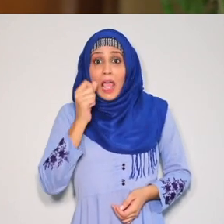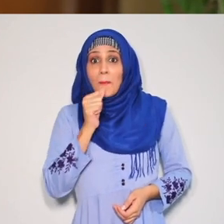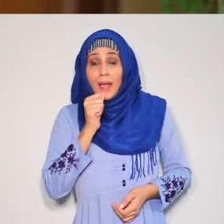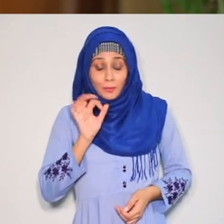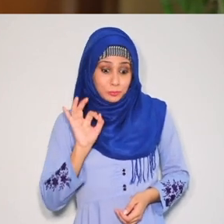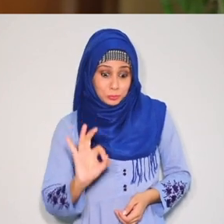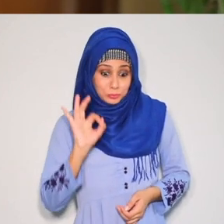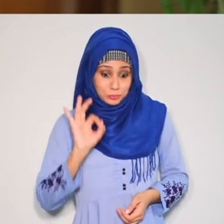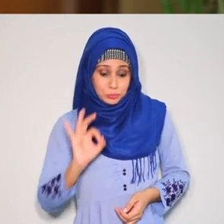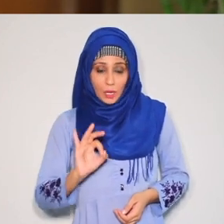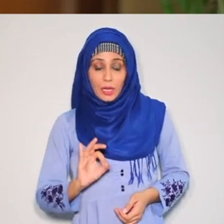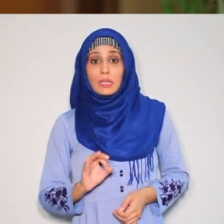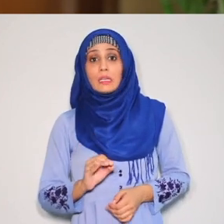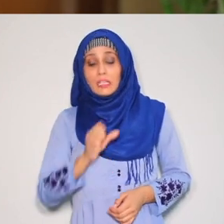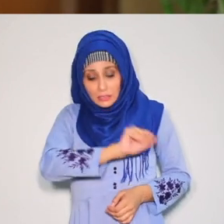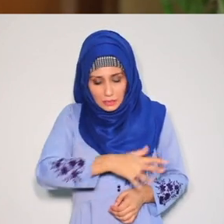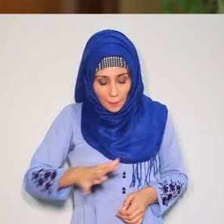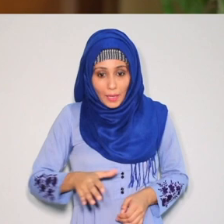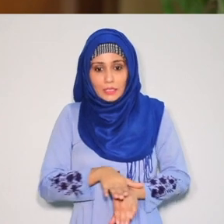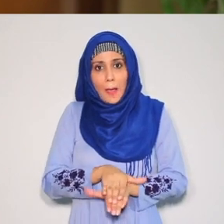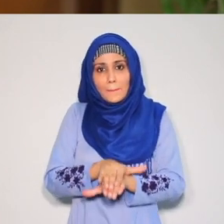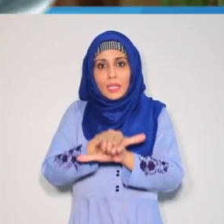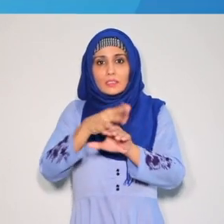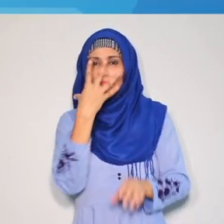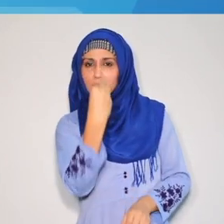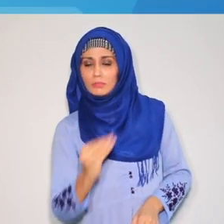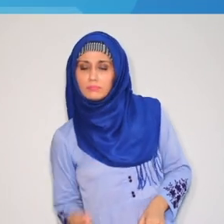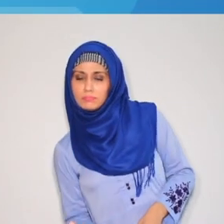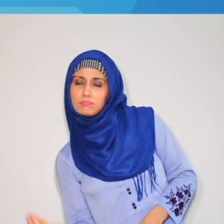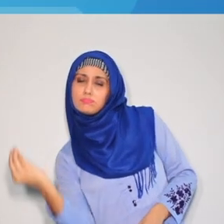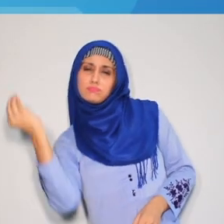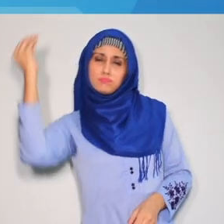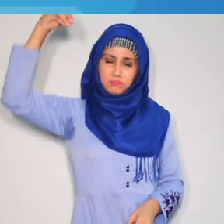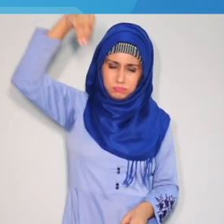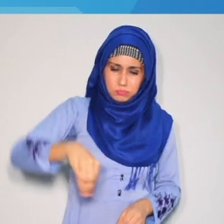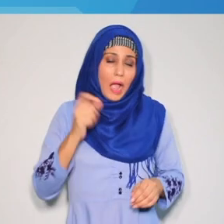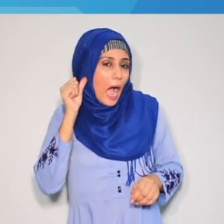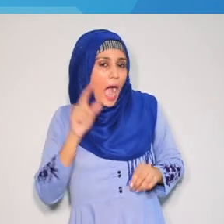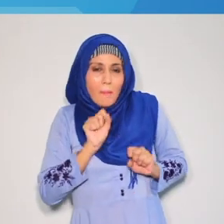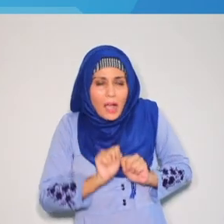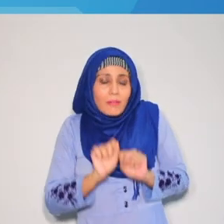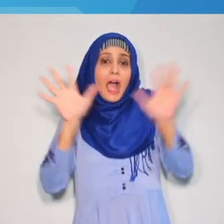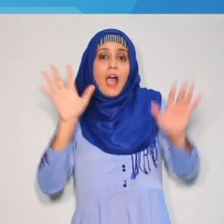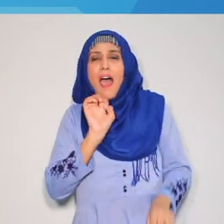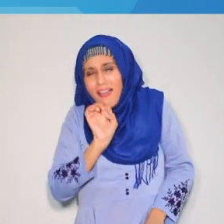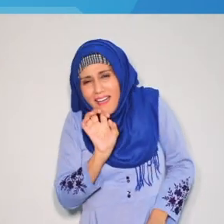नीला पानी है। समंदर से एक डॉल्फिन ने छलांग लगाई और स्प्लैश।